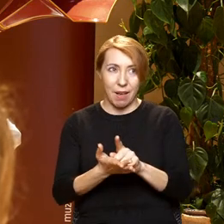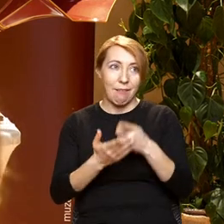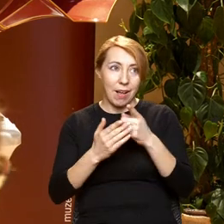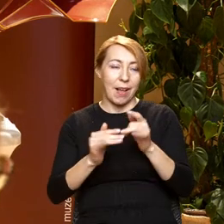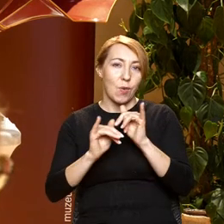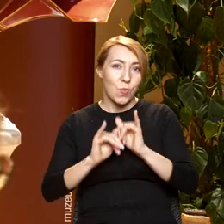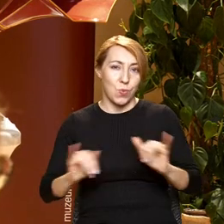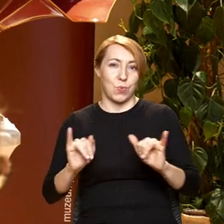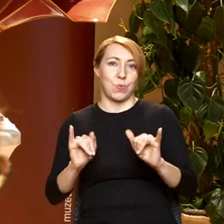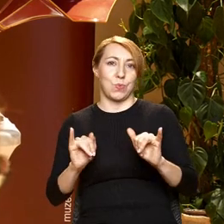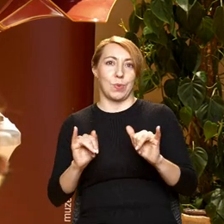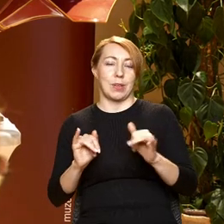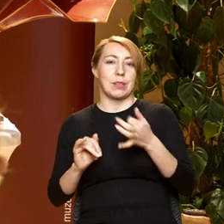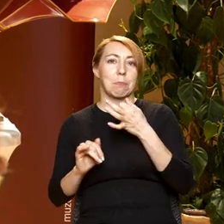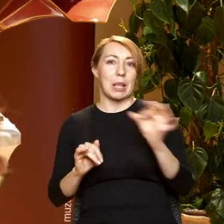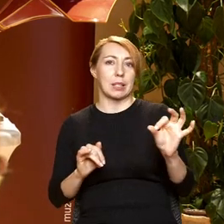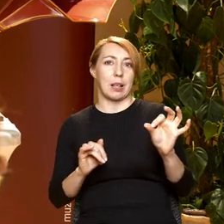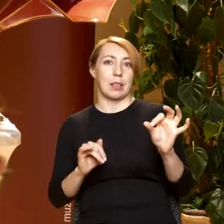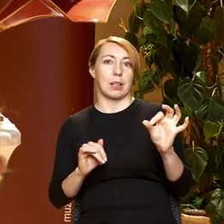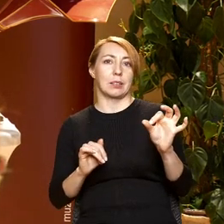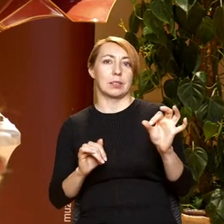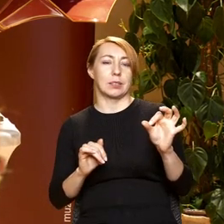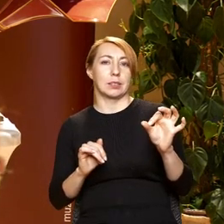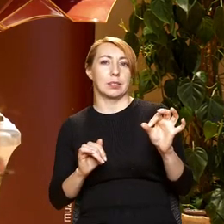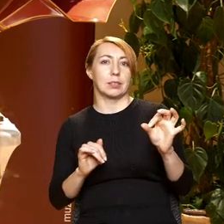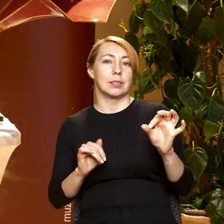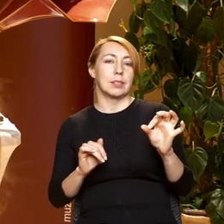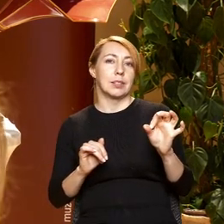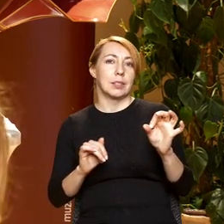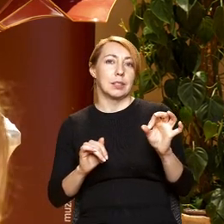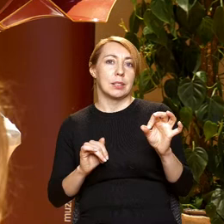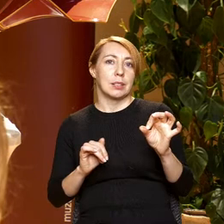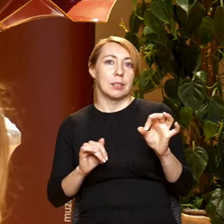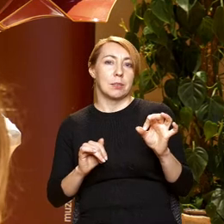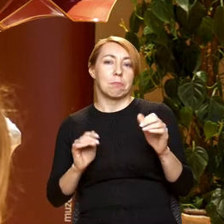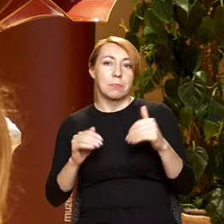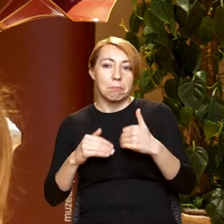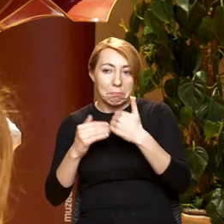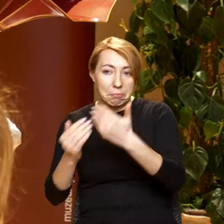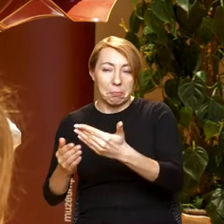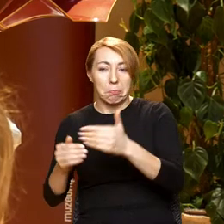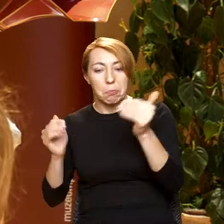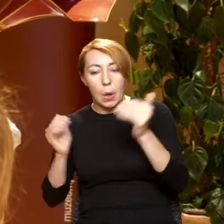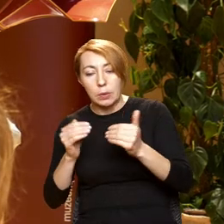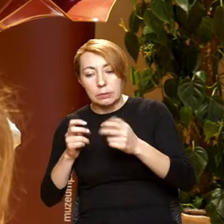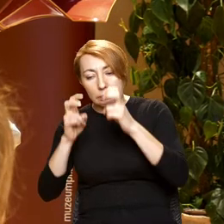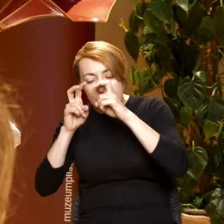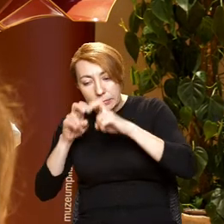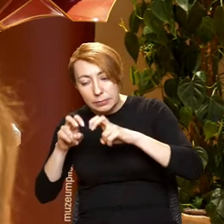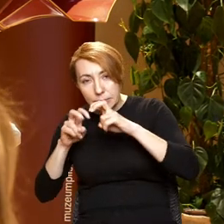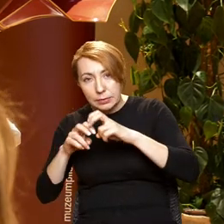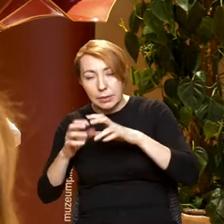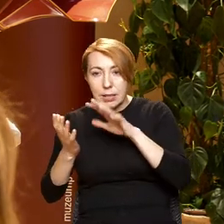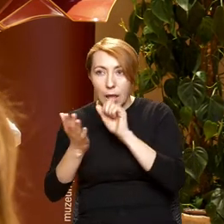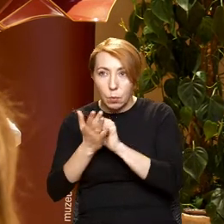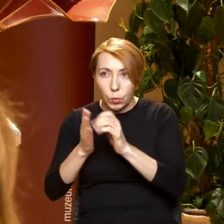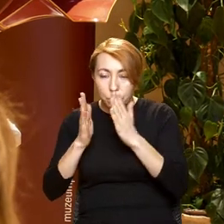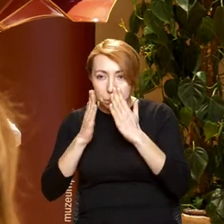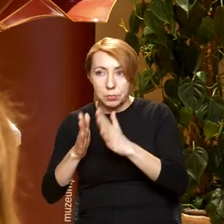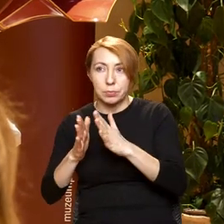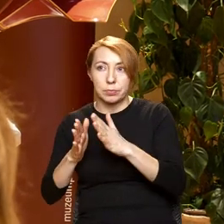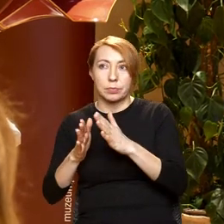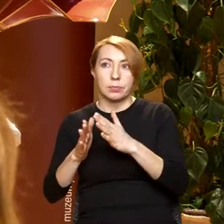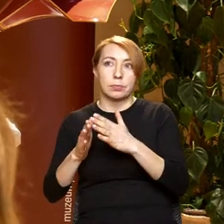odpowiedni specjaliści dostali możliwość zajęcia się tymi wałkami, dlatego